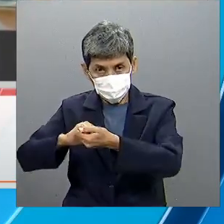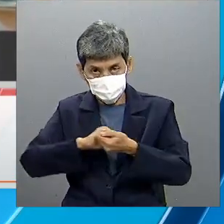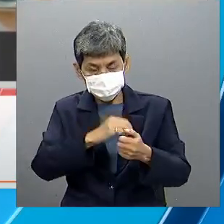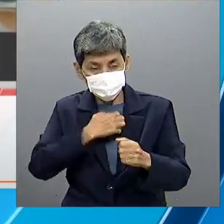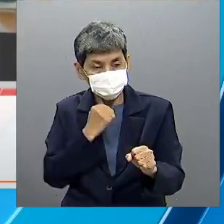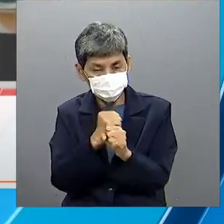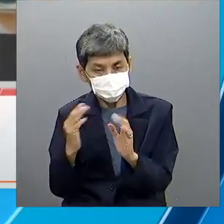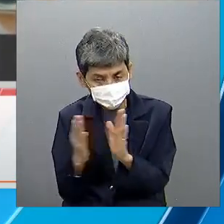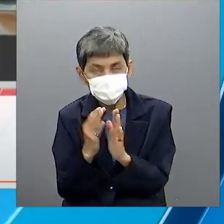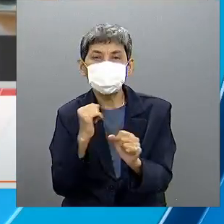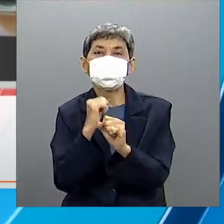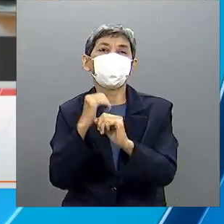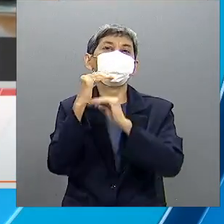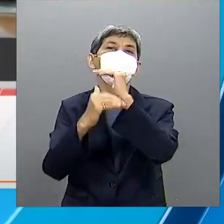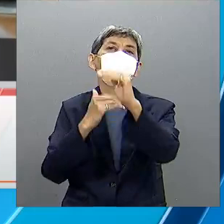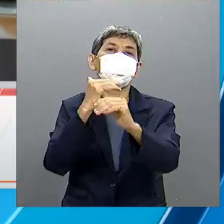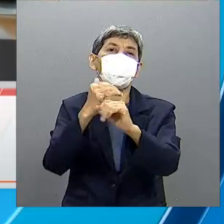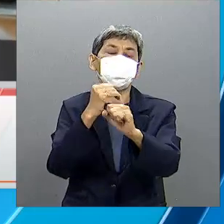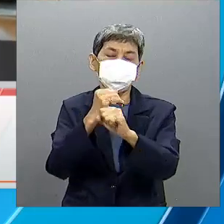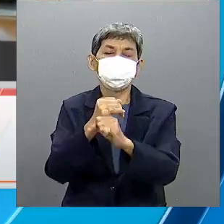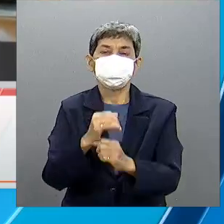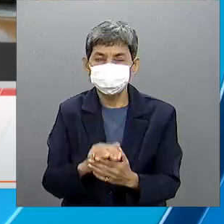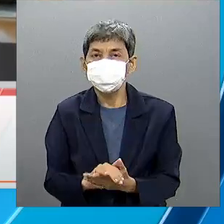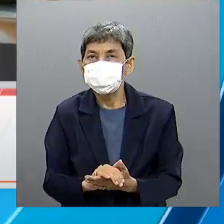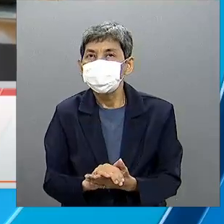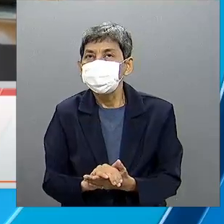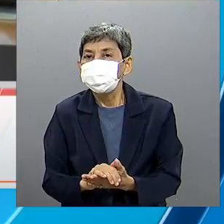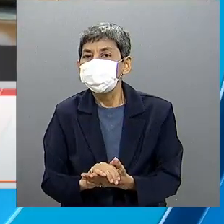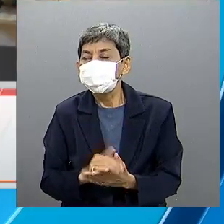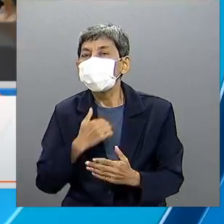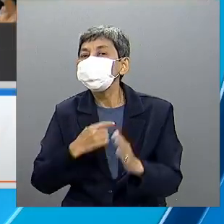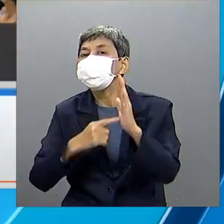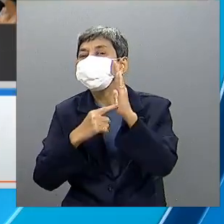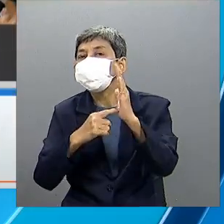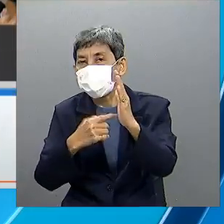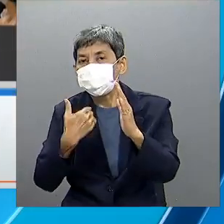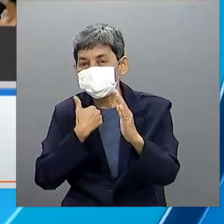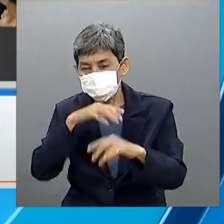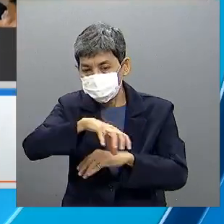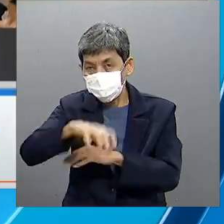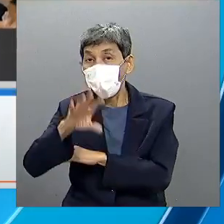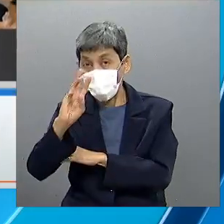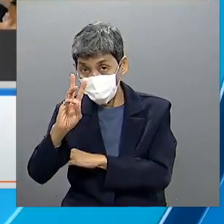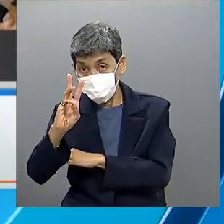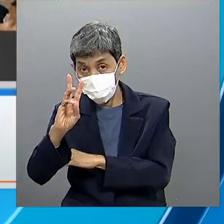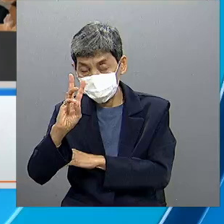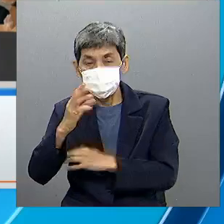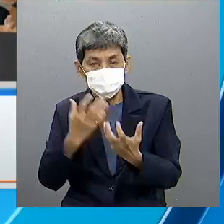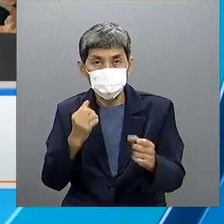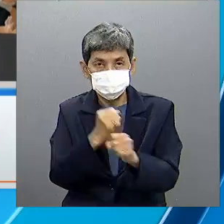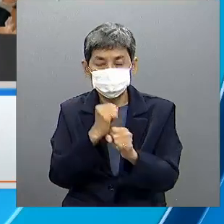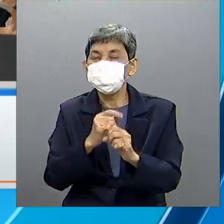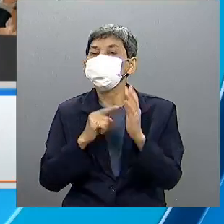อยากเป็นกันไปกับเราก็จะขอยกตัวอย่างว่าจริงๆมี6ที่ค่ะตอนนี้แต่ว่าขอยกตัวอย่างสัก3ที่ว่ามี